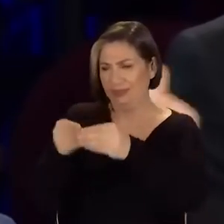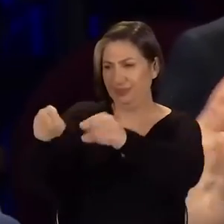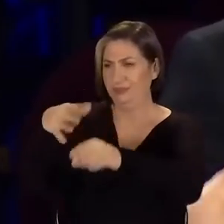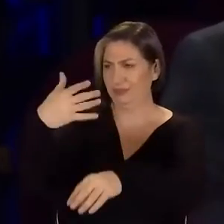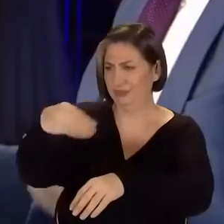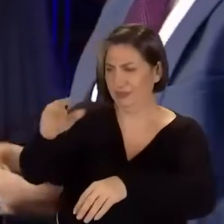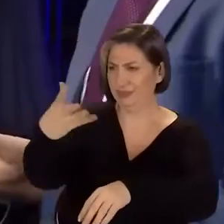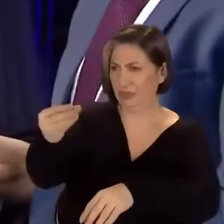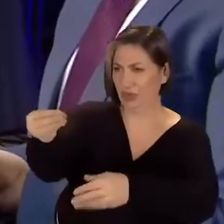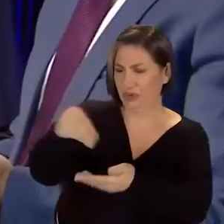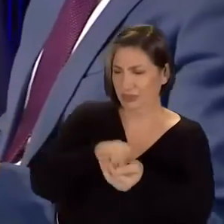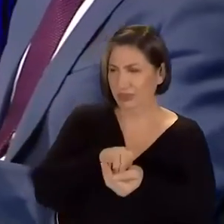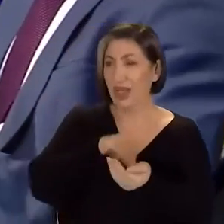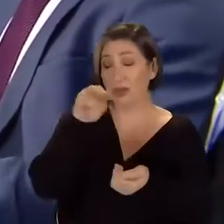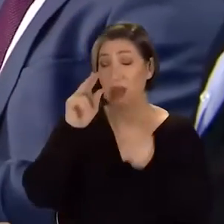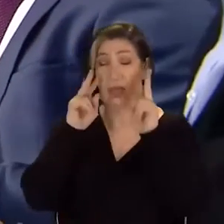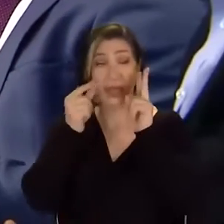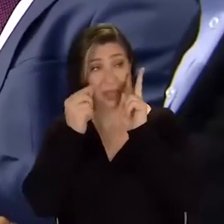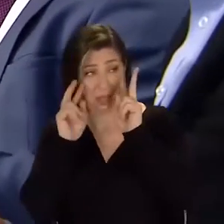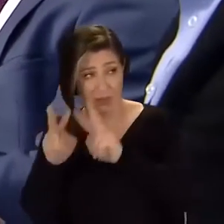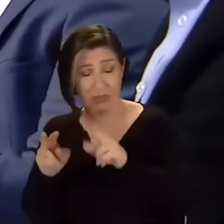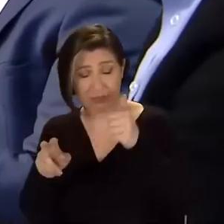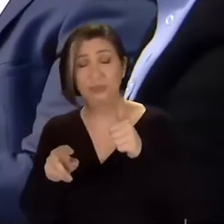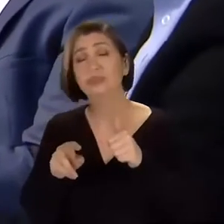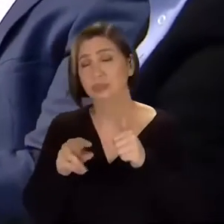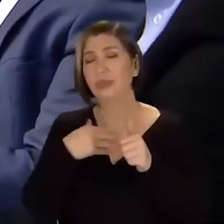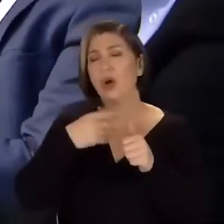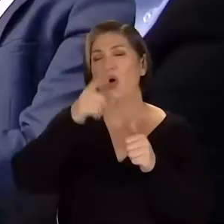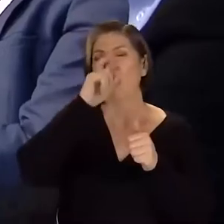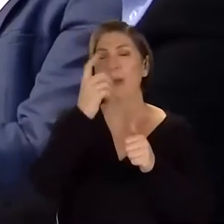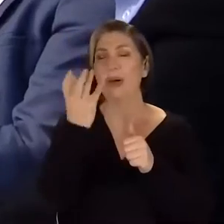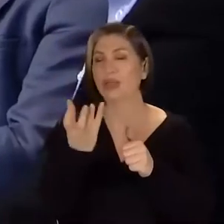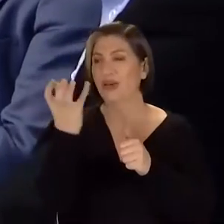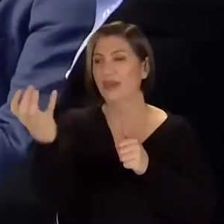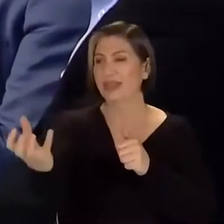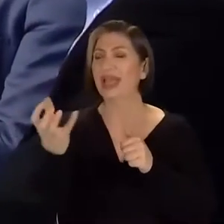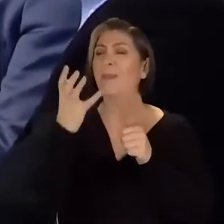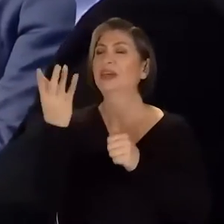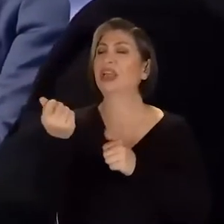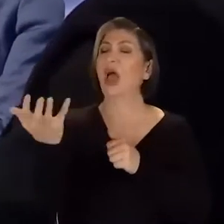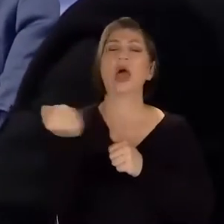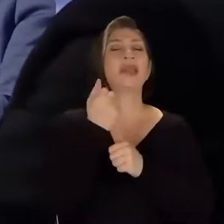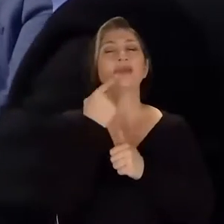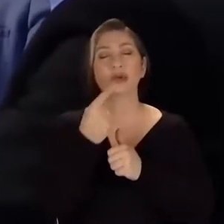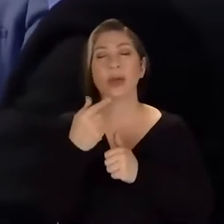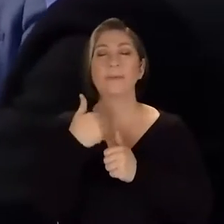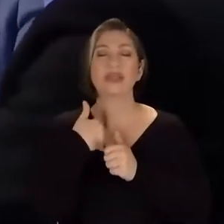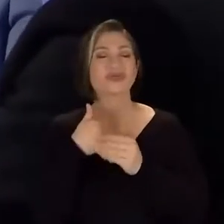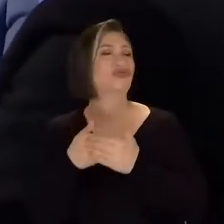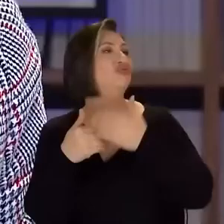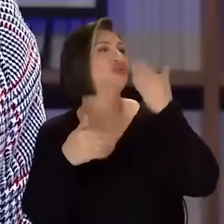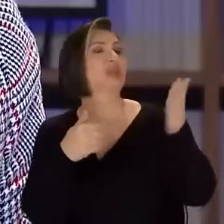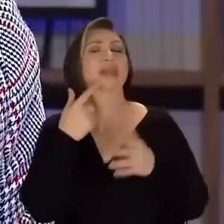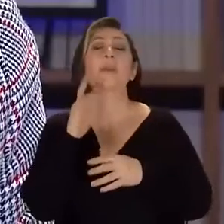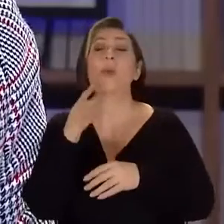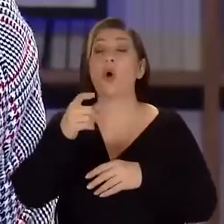zaman eğer burada herkes buna şahitse, Şant Okan Bey'e bardağı verdi, 5 lira aldı diyorsa, ben dışarı çıkıp